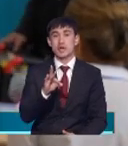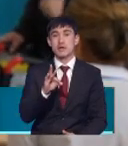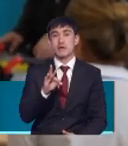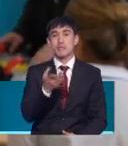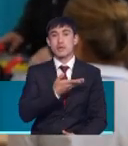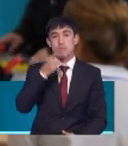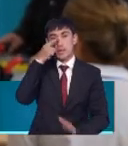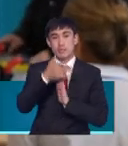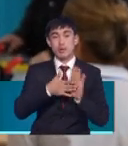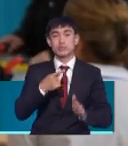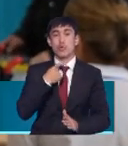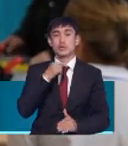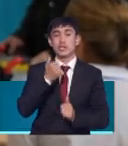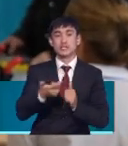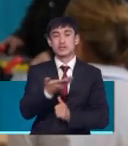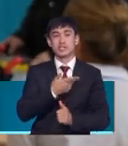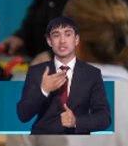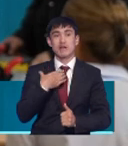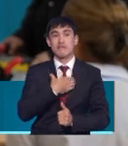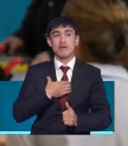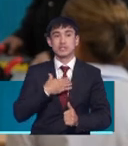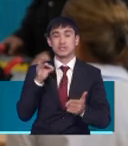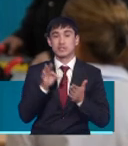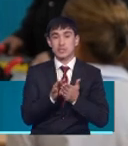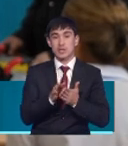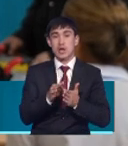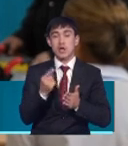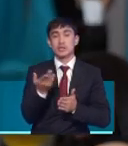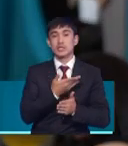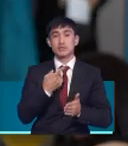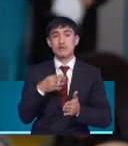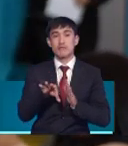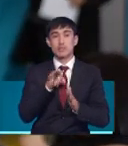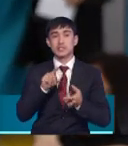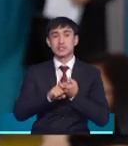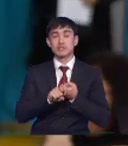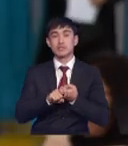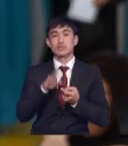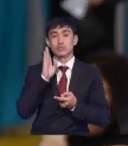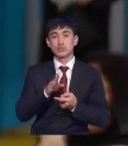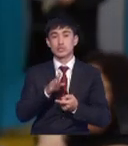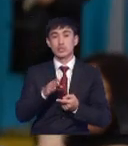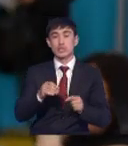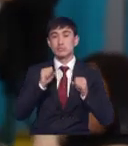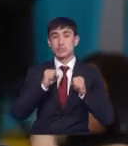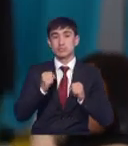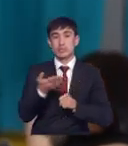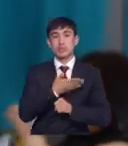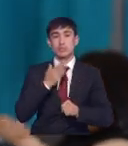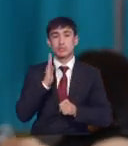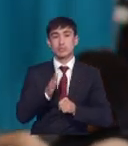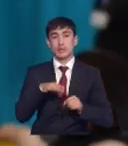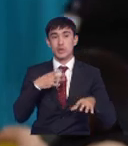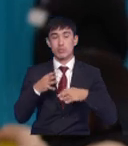Мы понимаем, что голос каждого из нас имеет значение, и именно от нашего выбора зависит будущее. Как спортсмены, нам